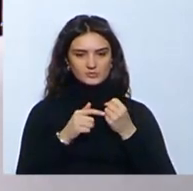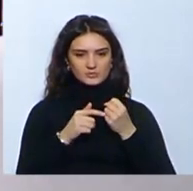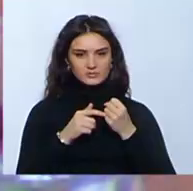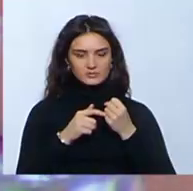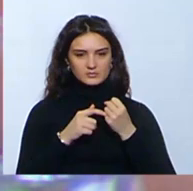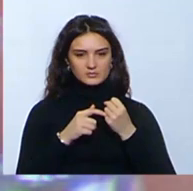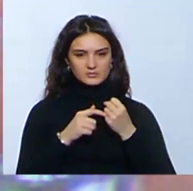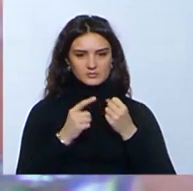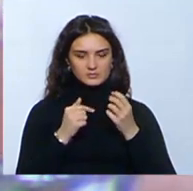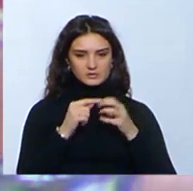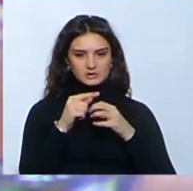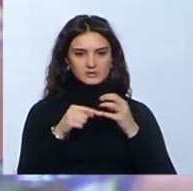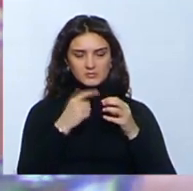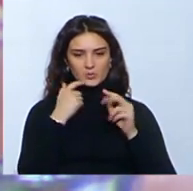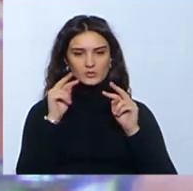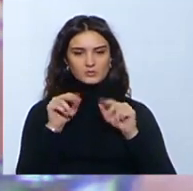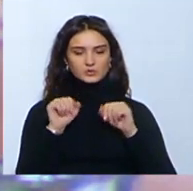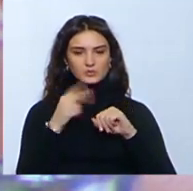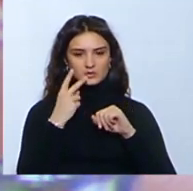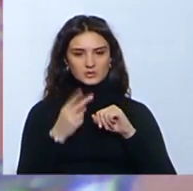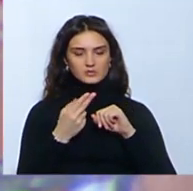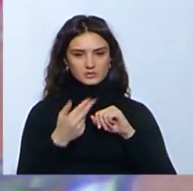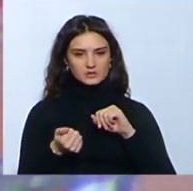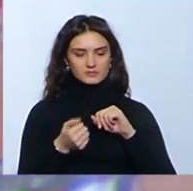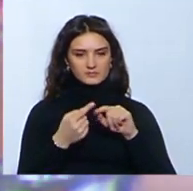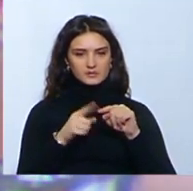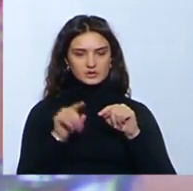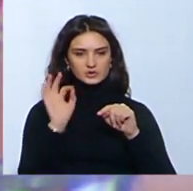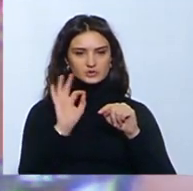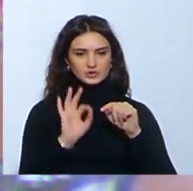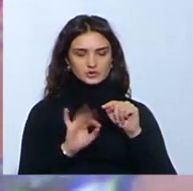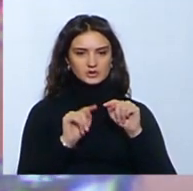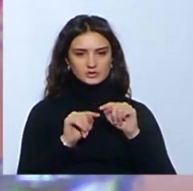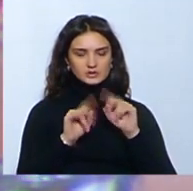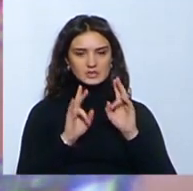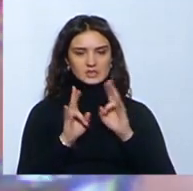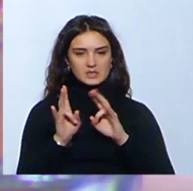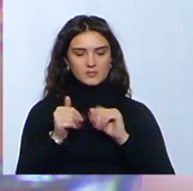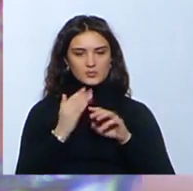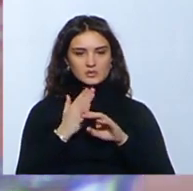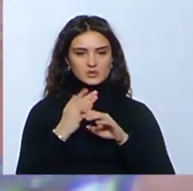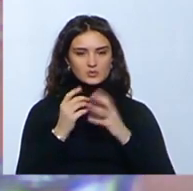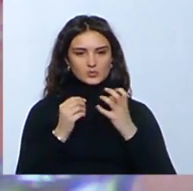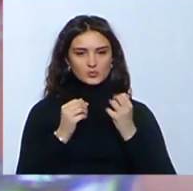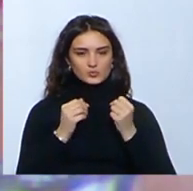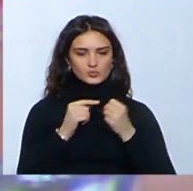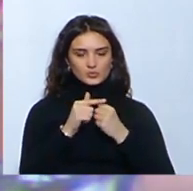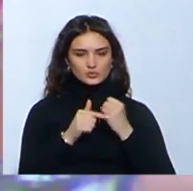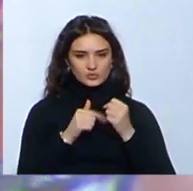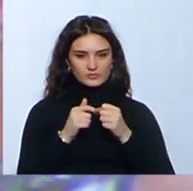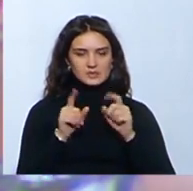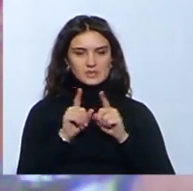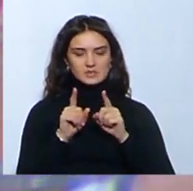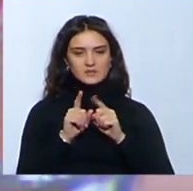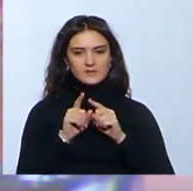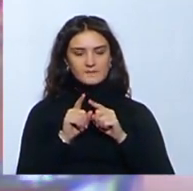თითლად რო ჩანს, ხო? მაყურებელს შეუძლია რო აი ამ დიახ, ხშირად გამავალია დაზიანება, როგორც არის კუთუთოს ქსოვილის,